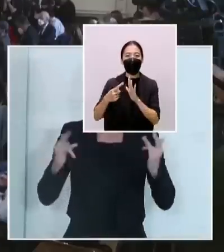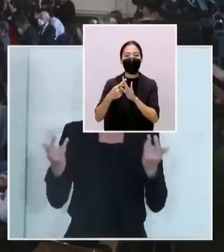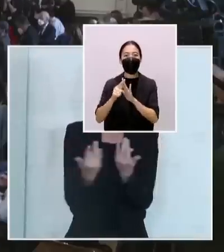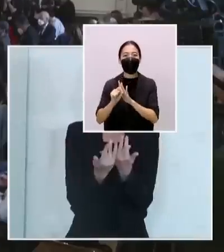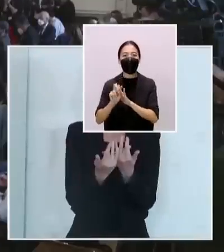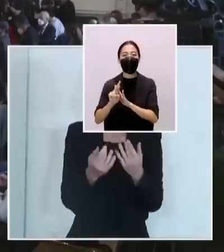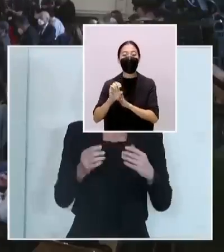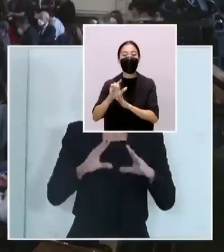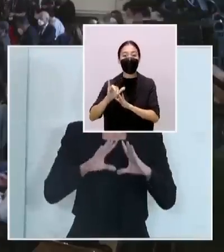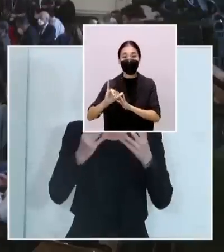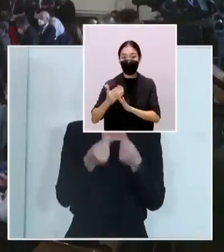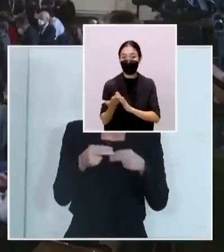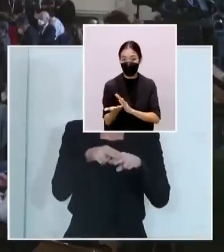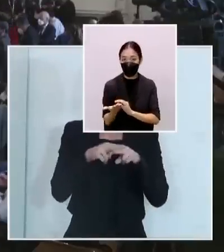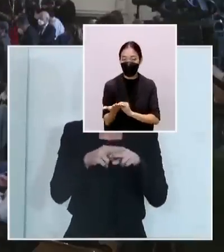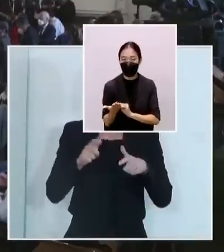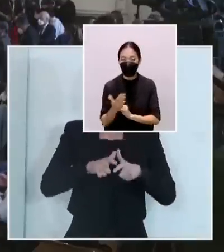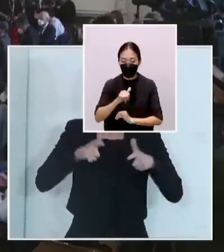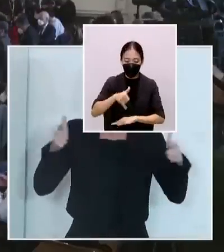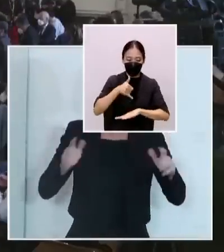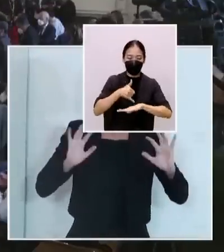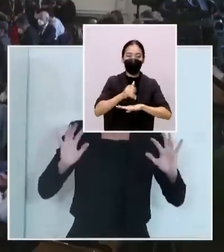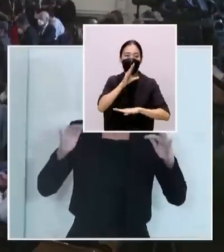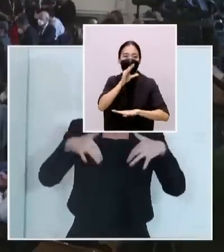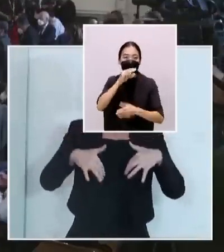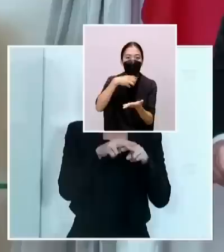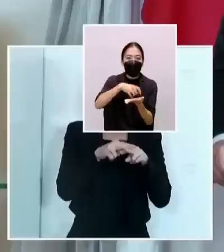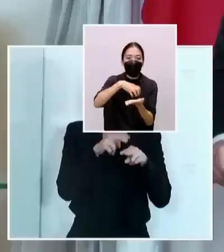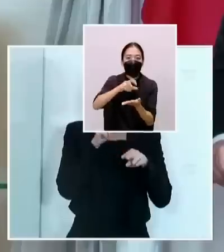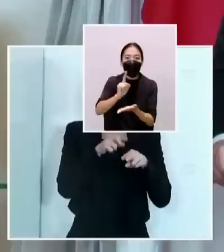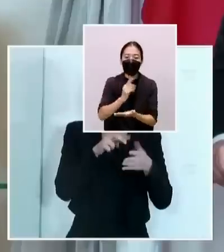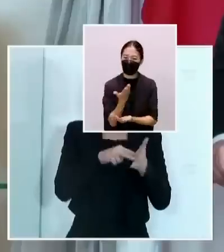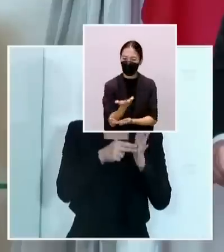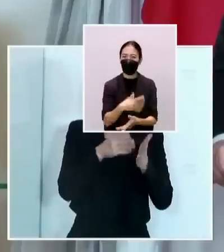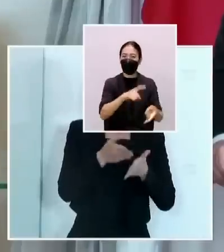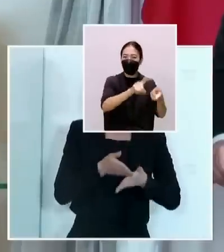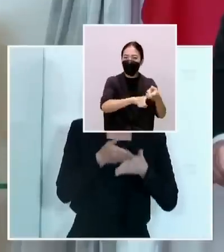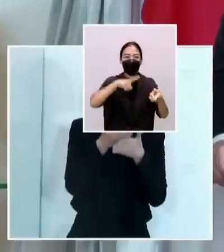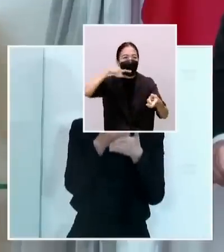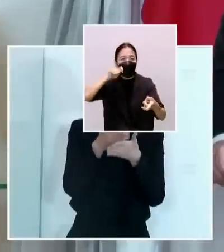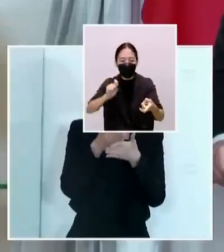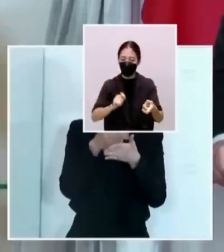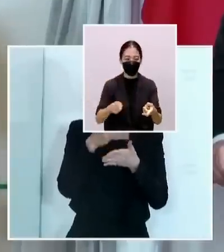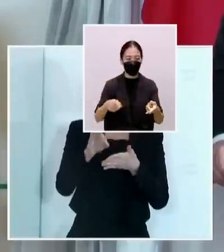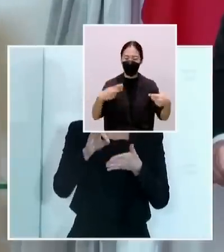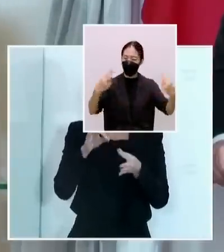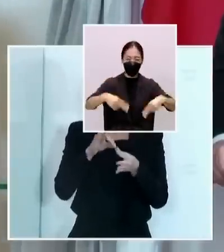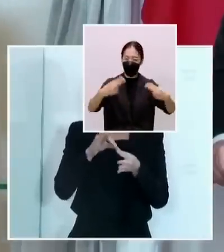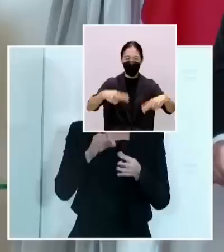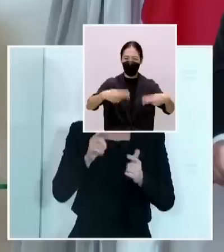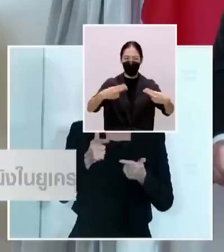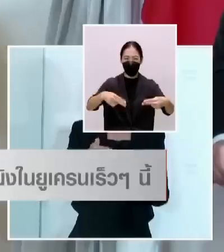บดีอเล็กซานเดอร์แวนเดอร์เบลเลนของออสเตรียนะครับว่าสงครามครั้งนี้เนี่ยมันจะยังคง